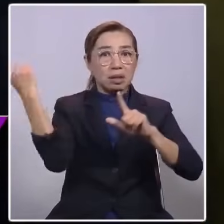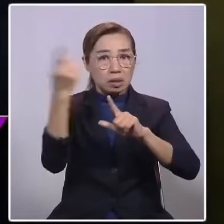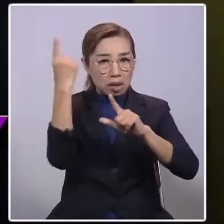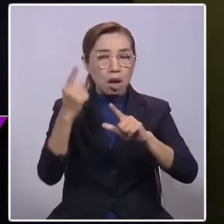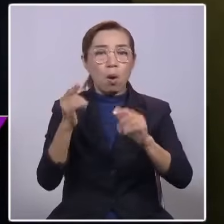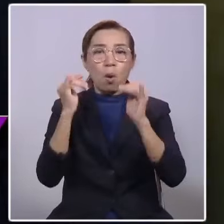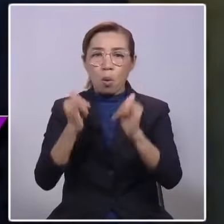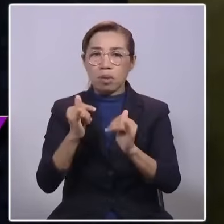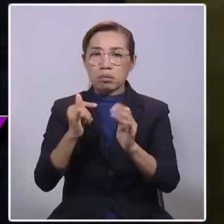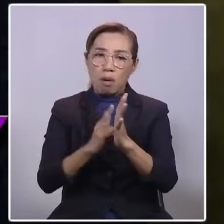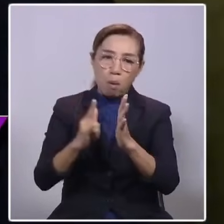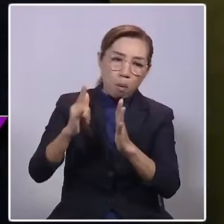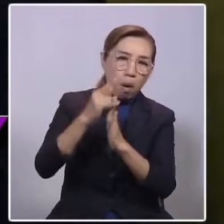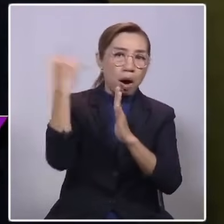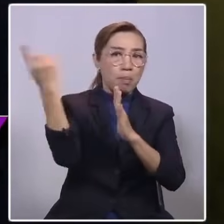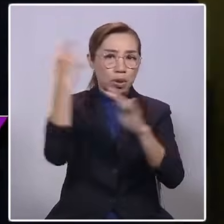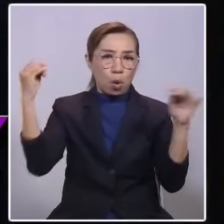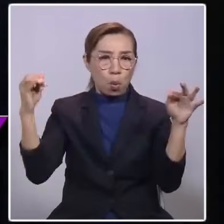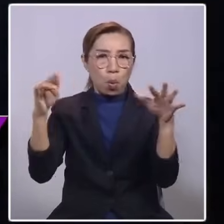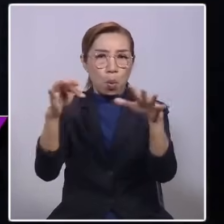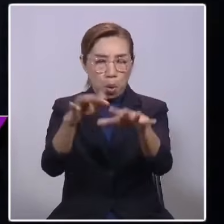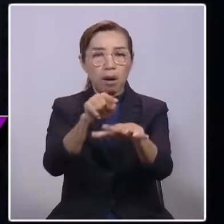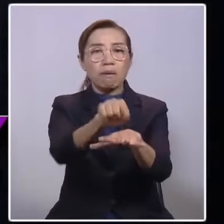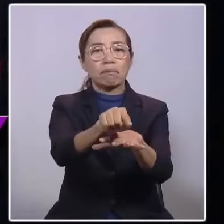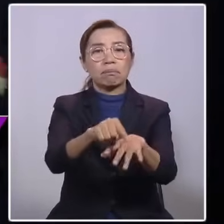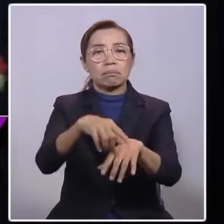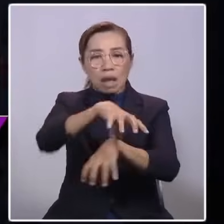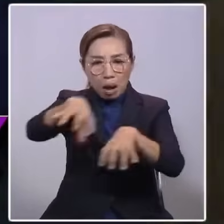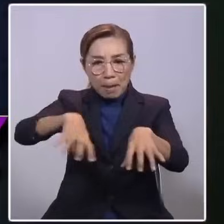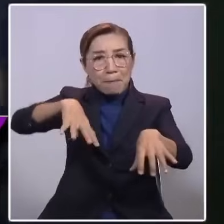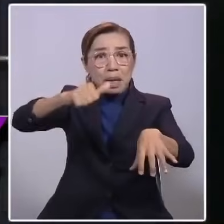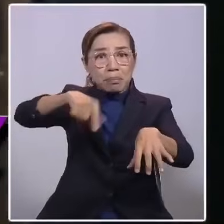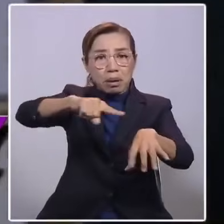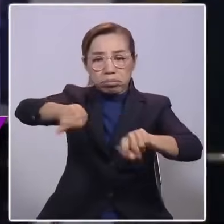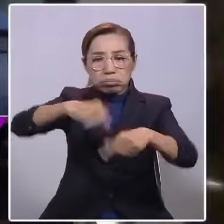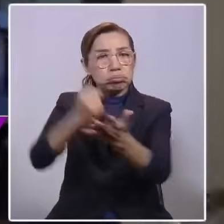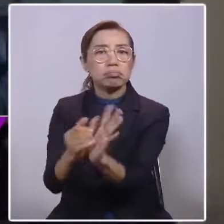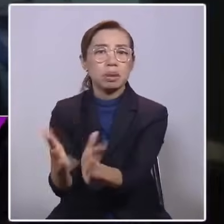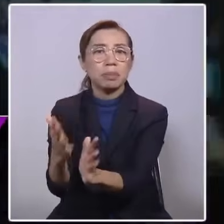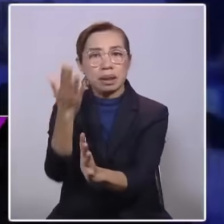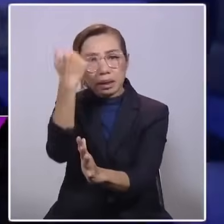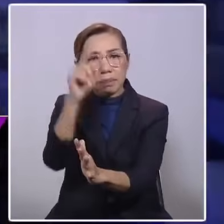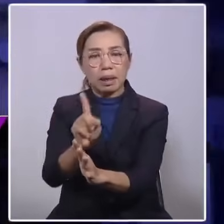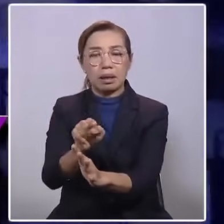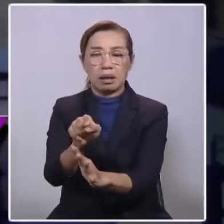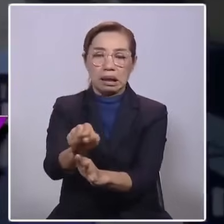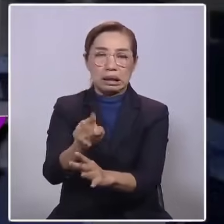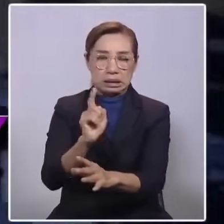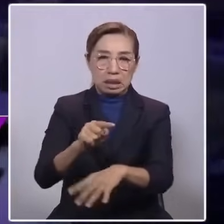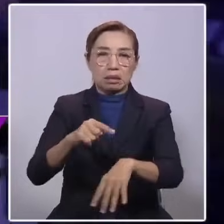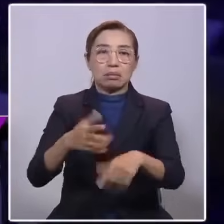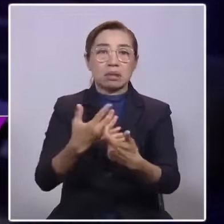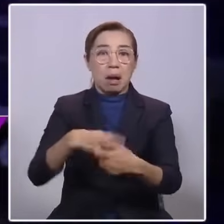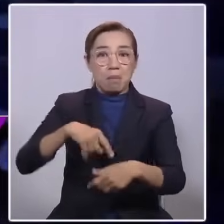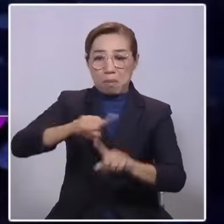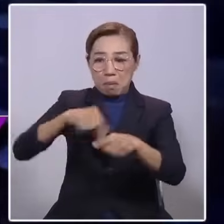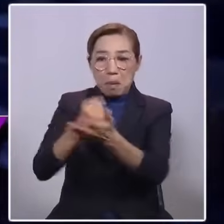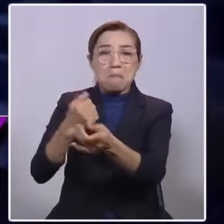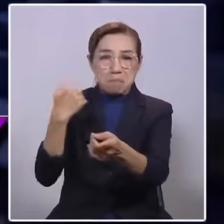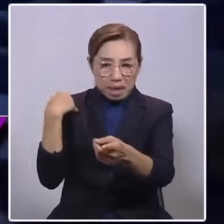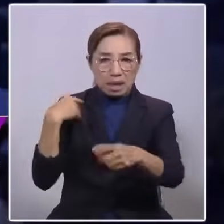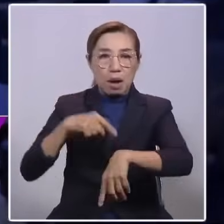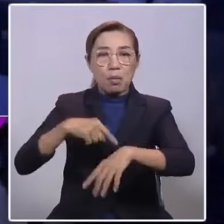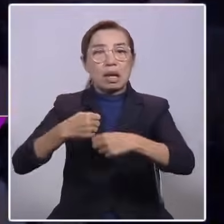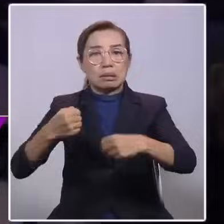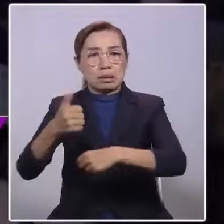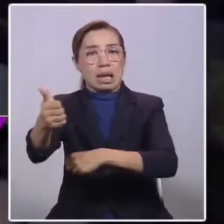เยอะใช่มั้ยคะมันควรจะมีการขอใบอนุญาตให้ถูกต้องนะมันจะได้ขยายเวลาแล้วก็เที่ยวกันได้อย่างเต็มที่ไงครับแล้วส่วนใหญ่นี่ก็จะเป็นร้าน